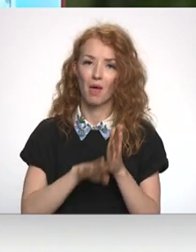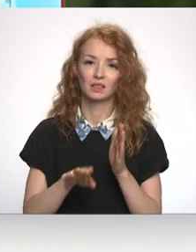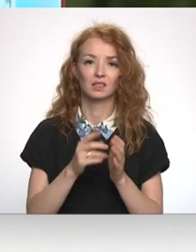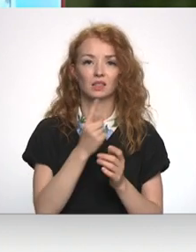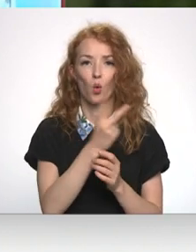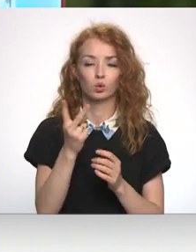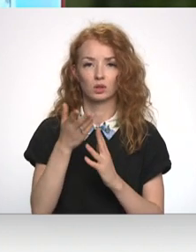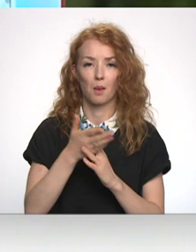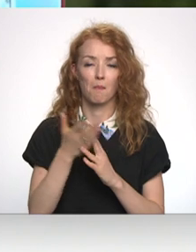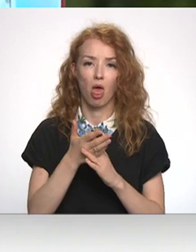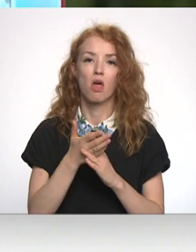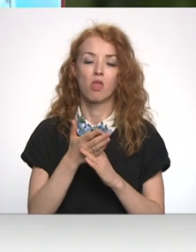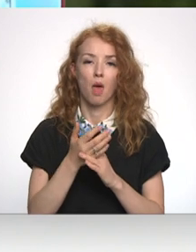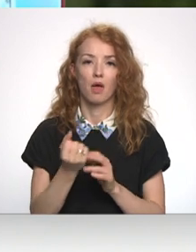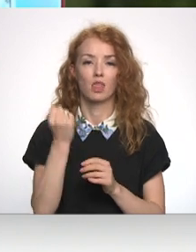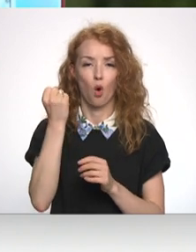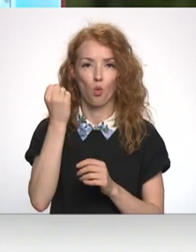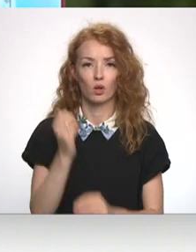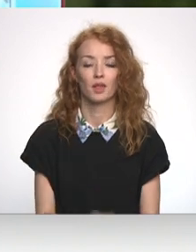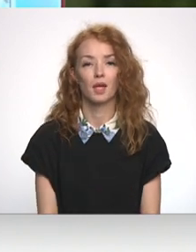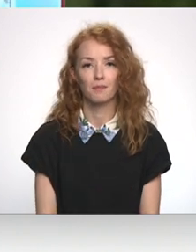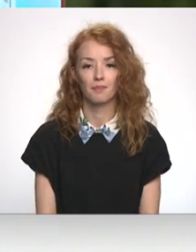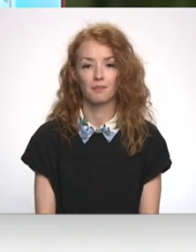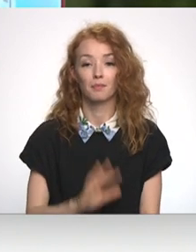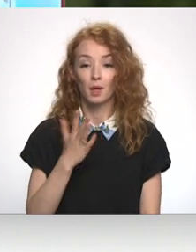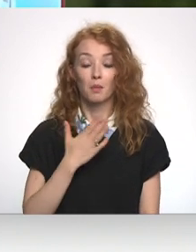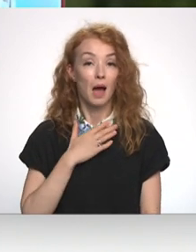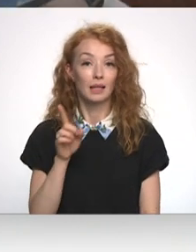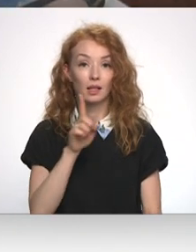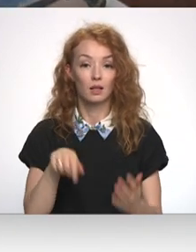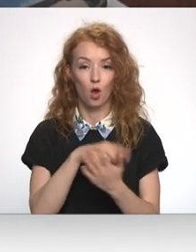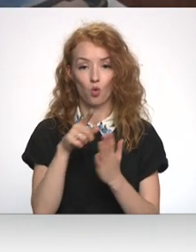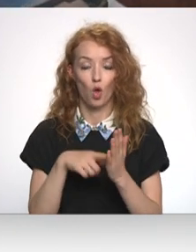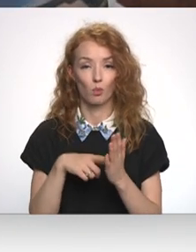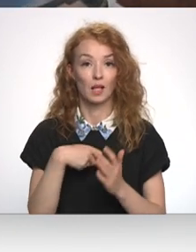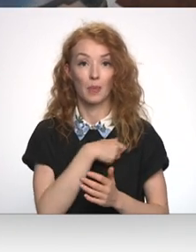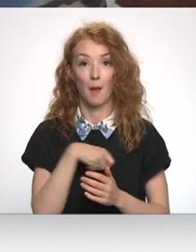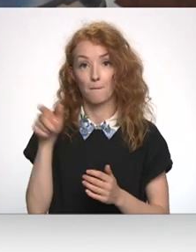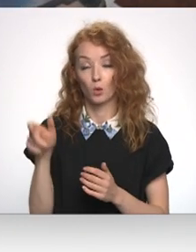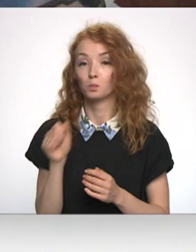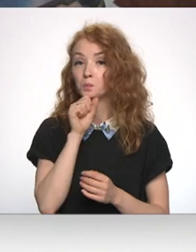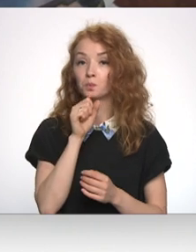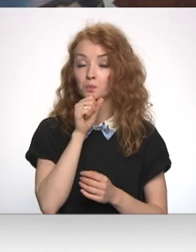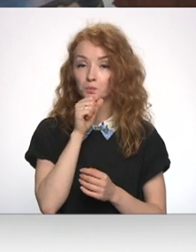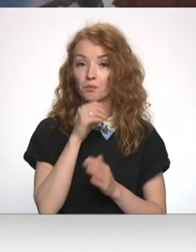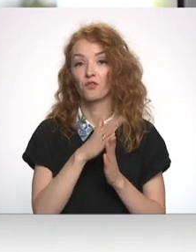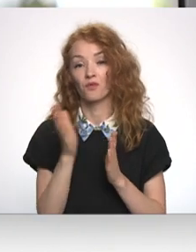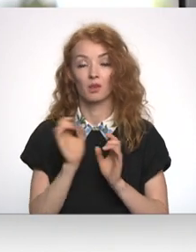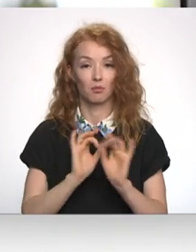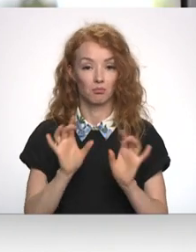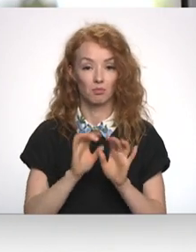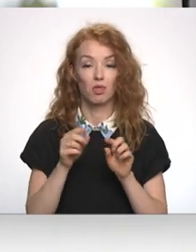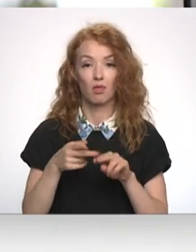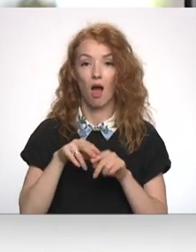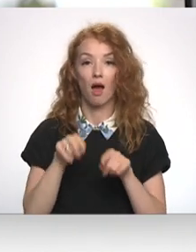Jā, nu tad tu iztiec, jā, bet man ir jautājums, ko darīt? Deputāts pēc tam TV9 pakalniem skaidroja, ka